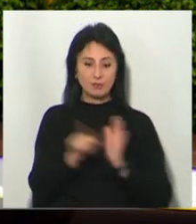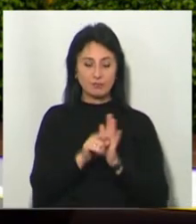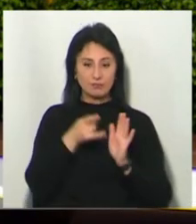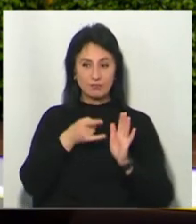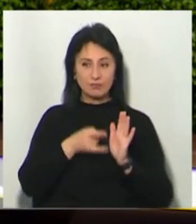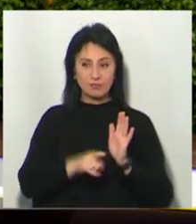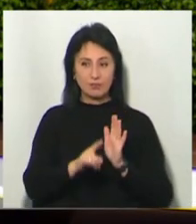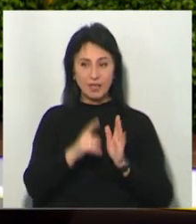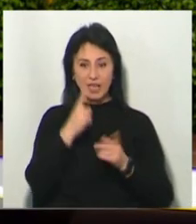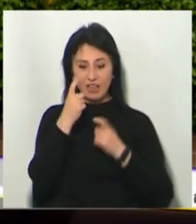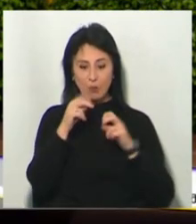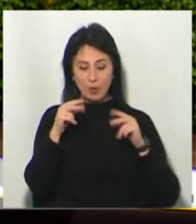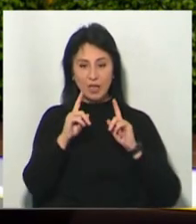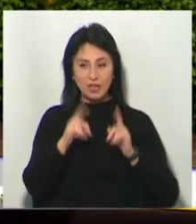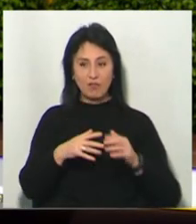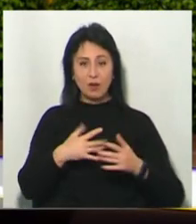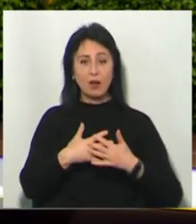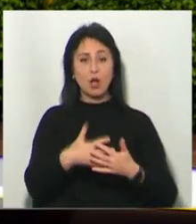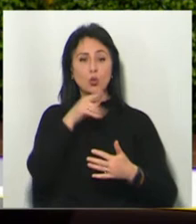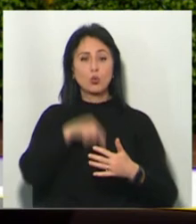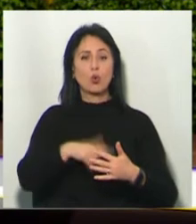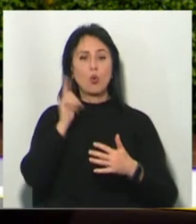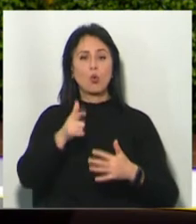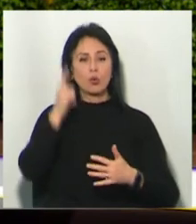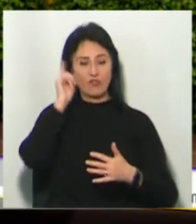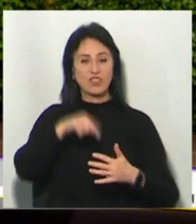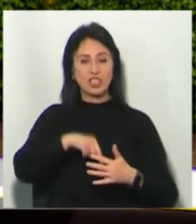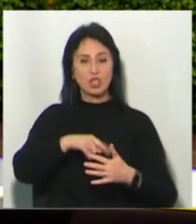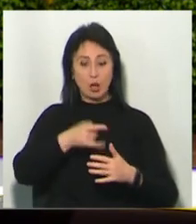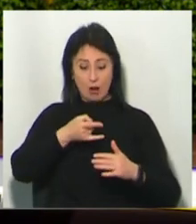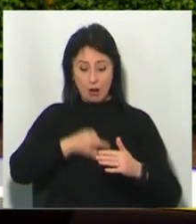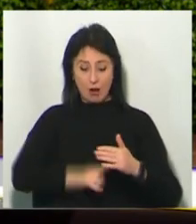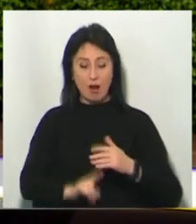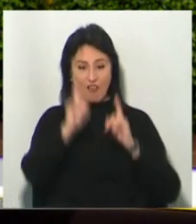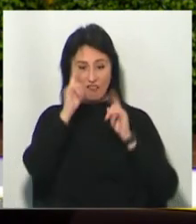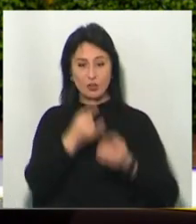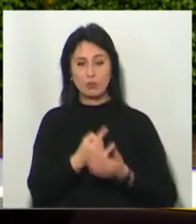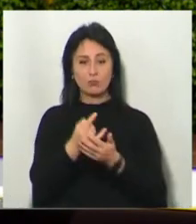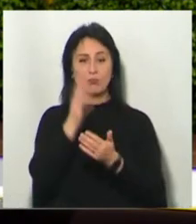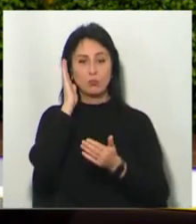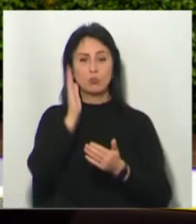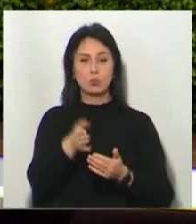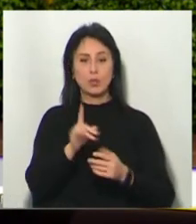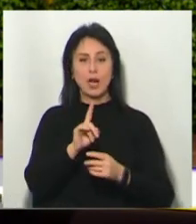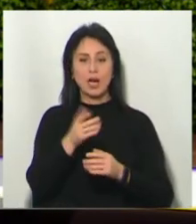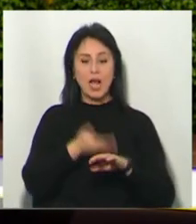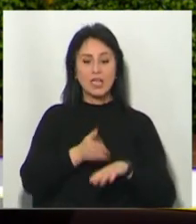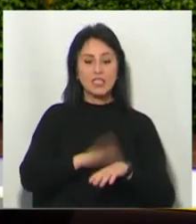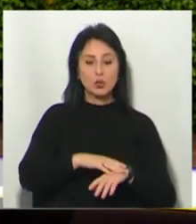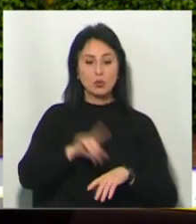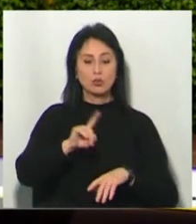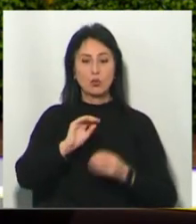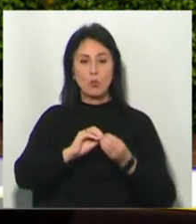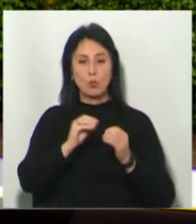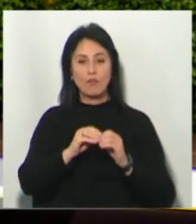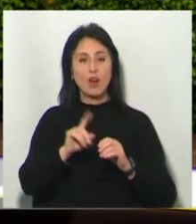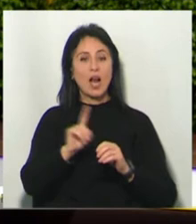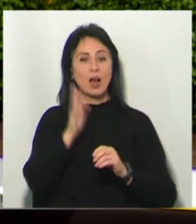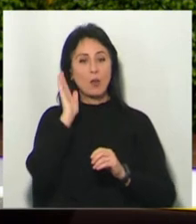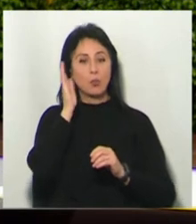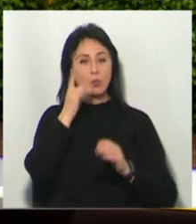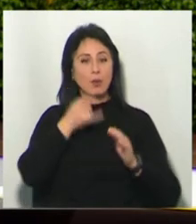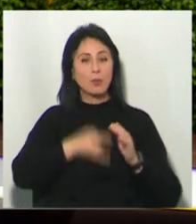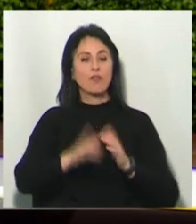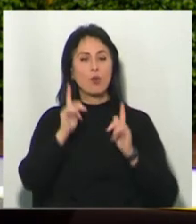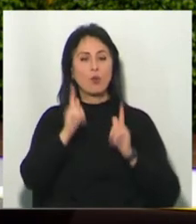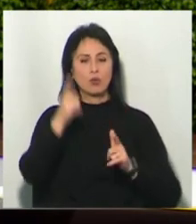თანდაყოლილი მალფორმაცია დაუდასტო და მუსლად ყოფნის პერიოდში და უკვე დაბადებისთანავე ვიცოდით, რომ თქვა რა სირთულის პრობლემა იყო. Ანუ უკვე რა პრობლემით